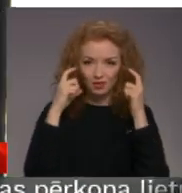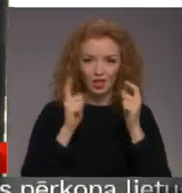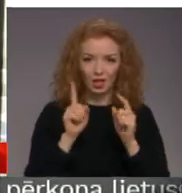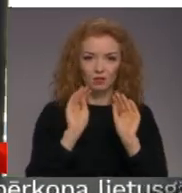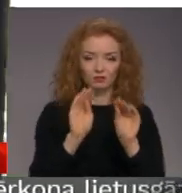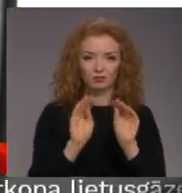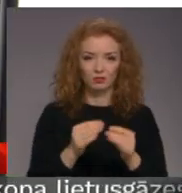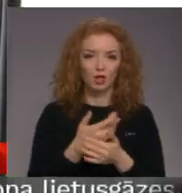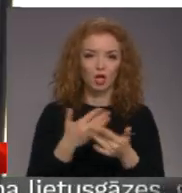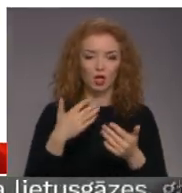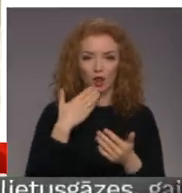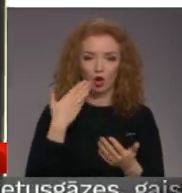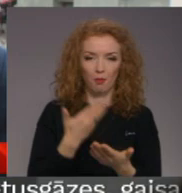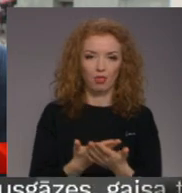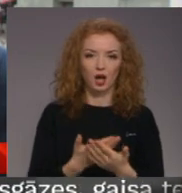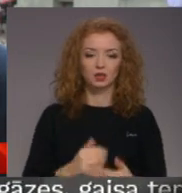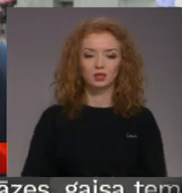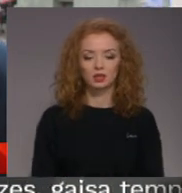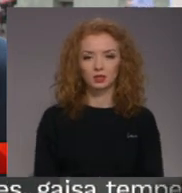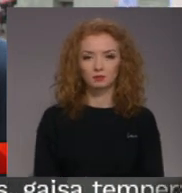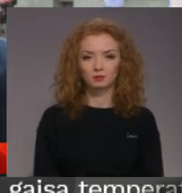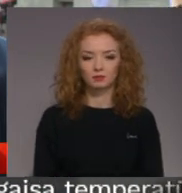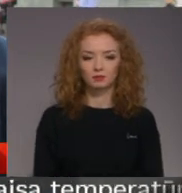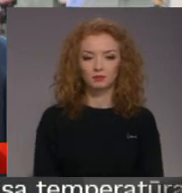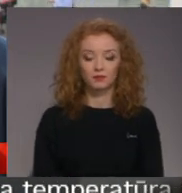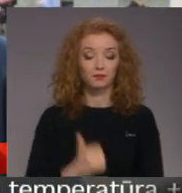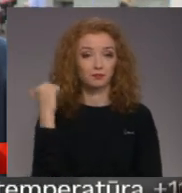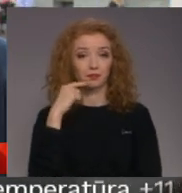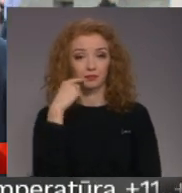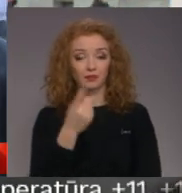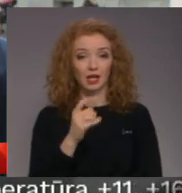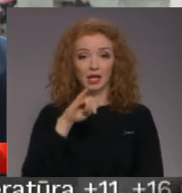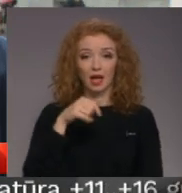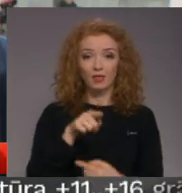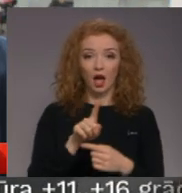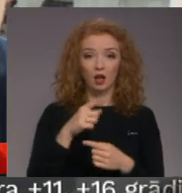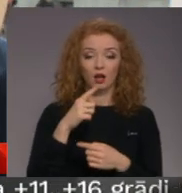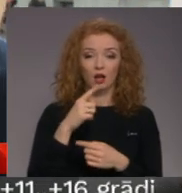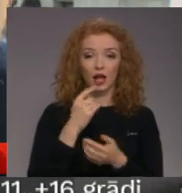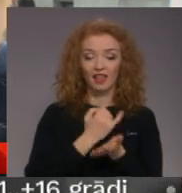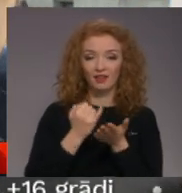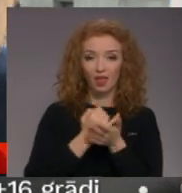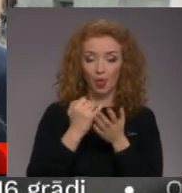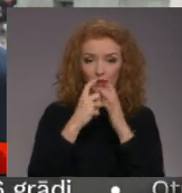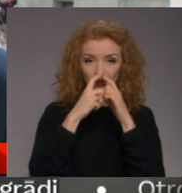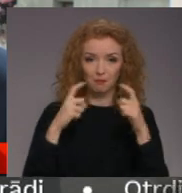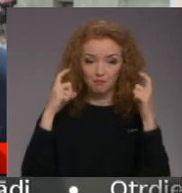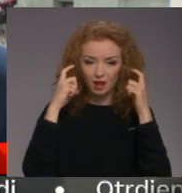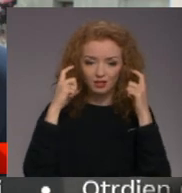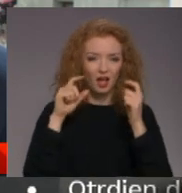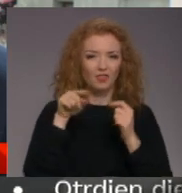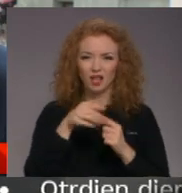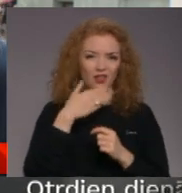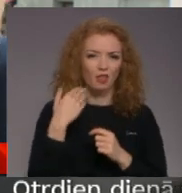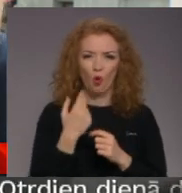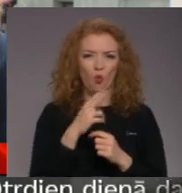izstrādājis vairākas rekomendācijas. Jā, tā ir higiēniskā sejas maska, kā mēs to saucam, tātad, ja tas nav ne